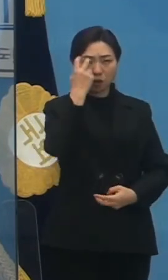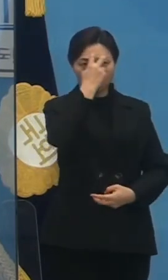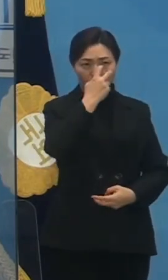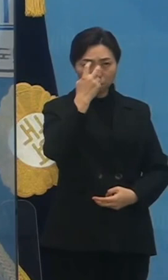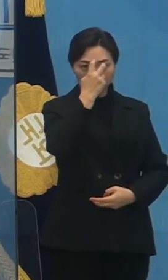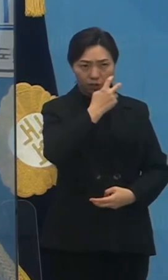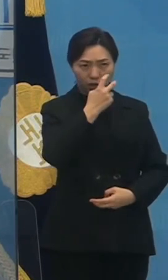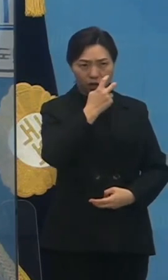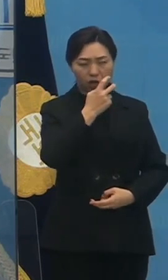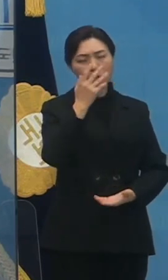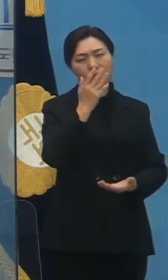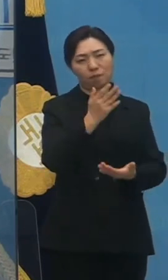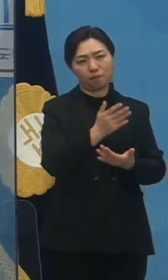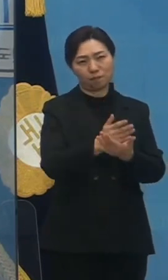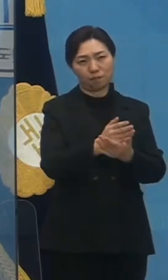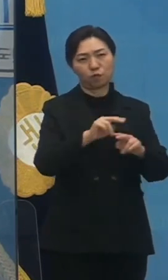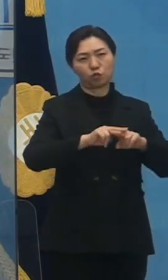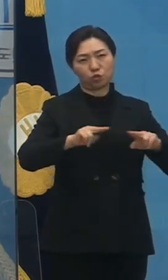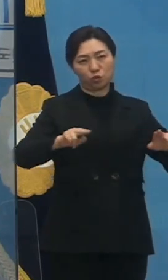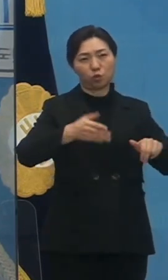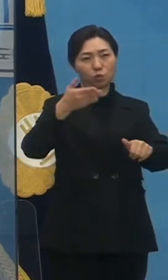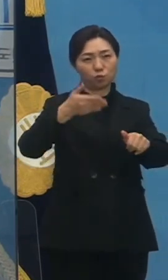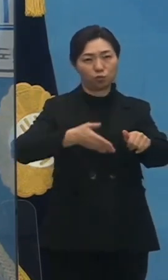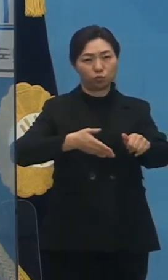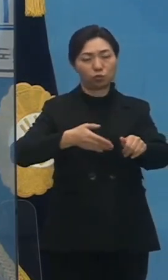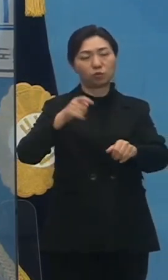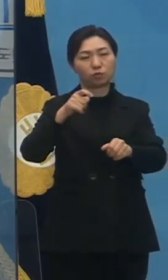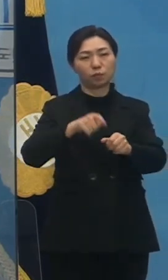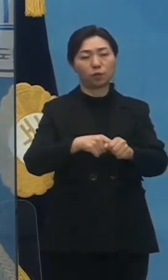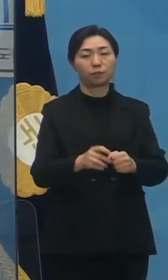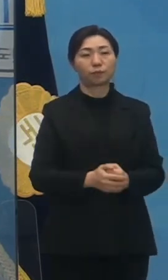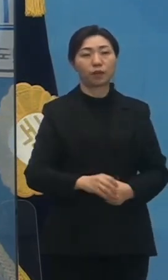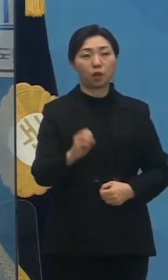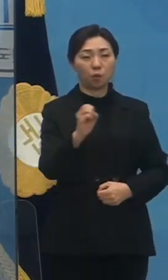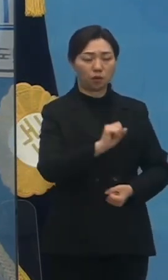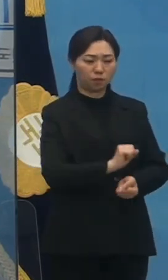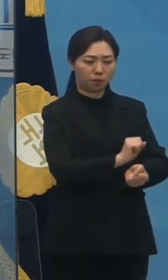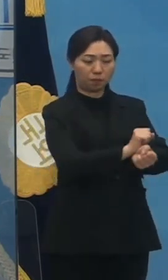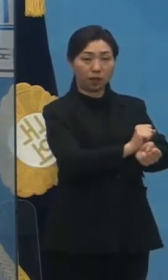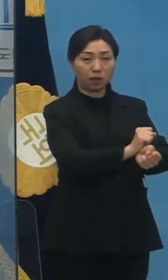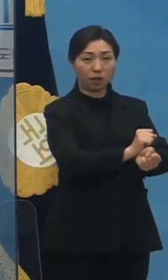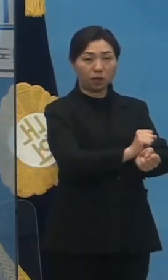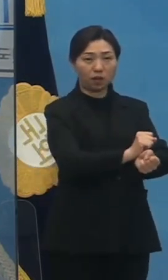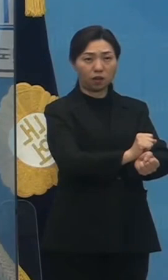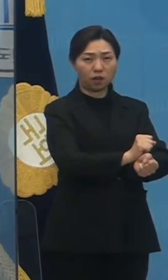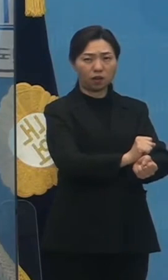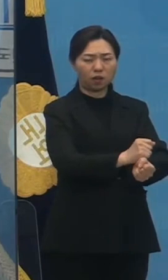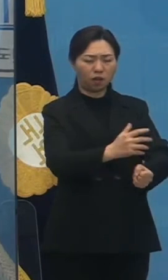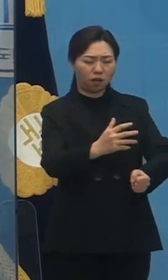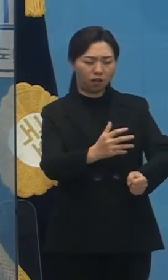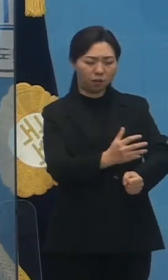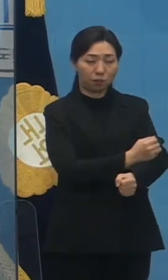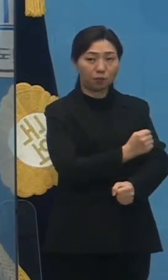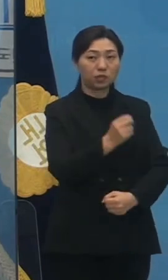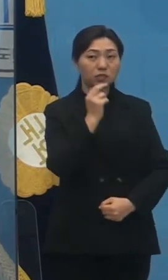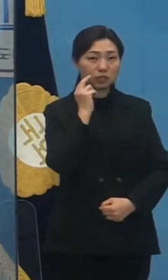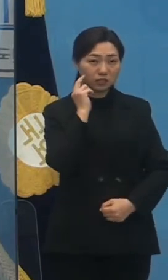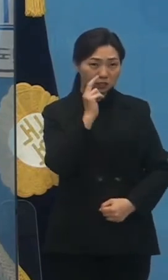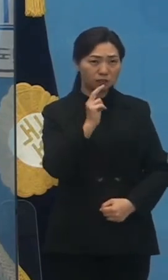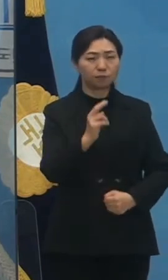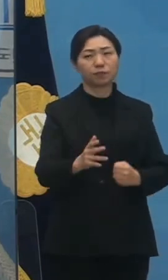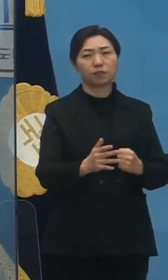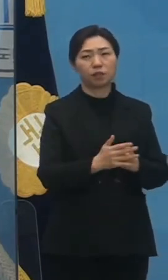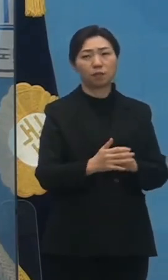촉구하고자 이 자리에 섰습니다. 오미크론 변이로 인한 확진은 소위 대폭풍으로 불리면서 코로나19